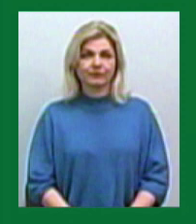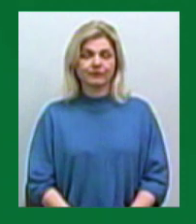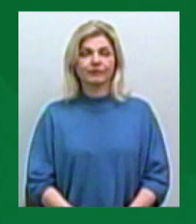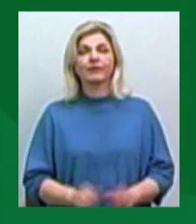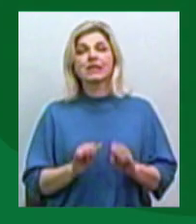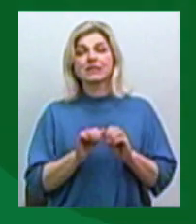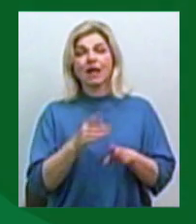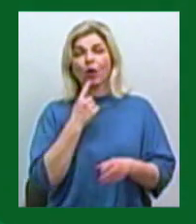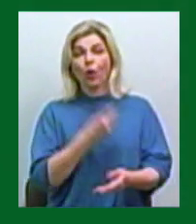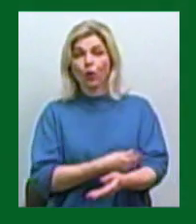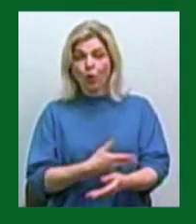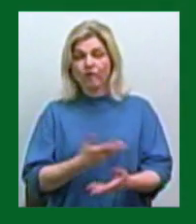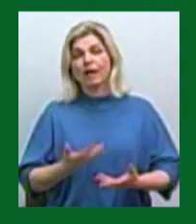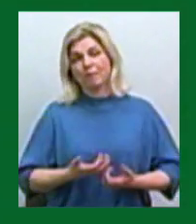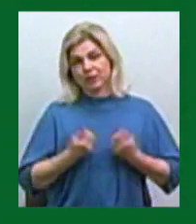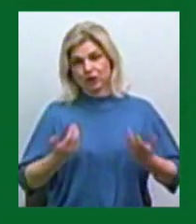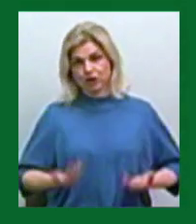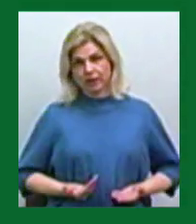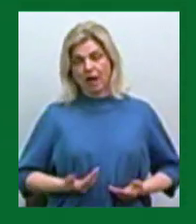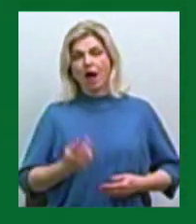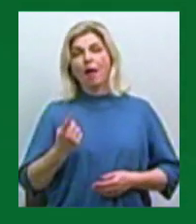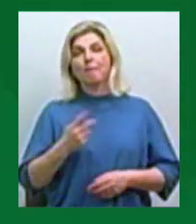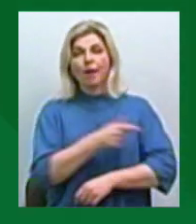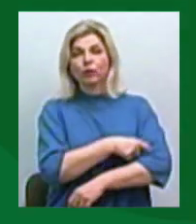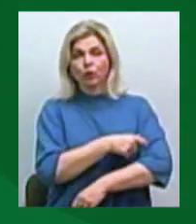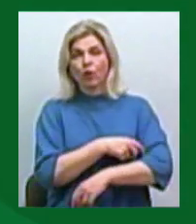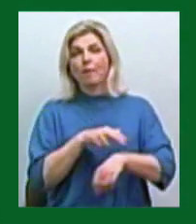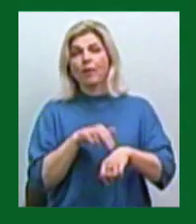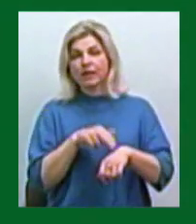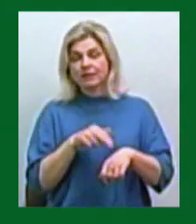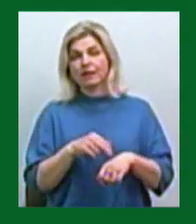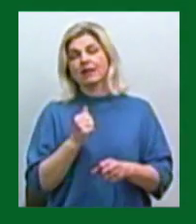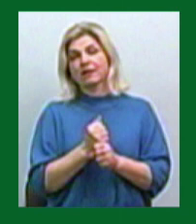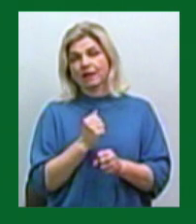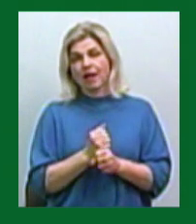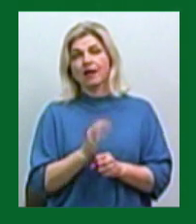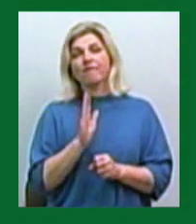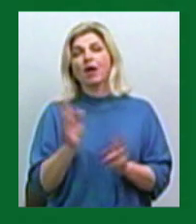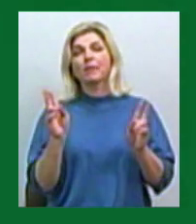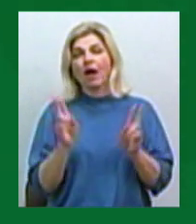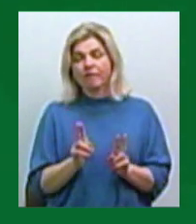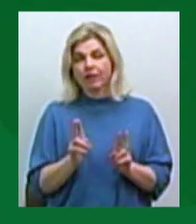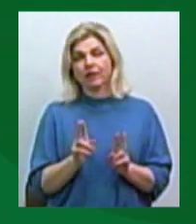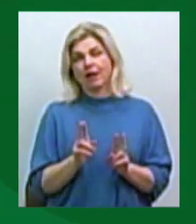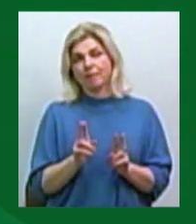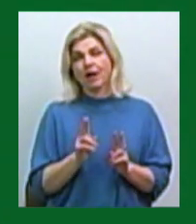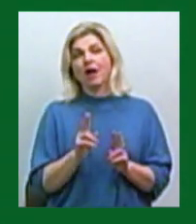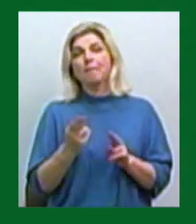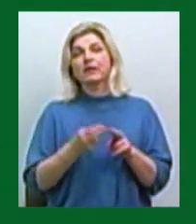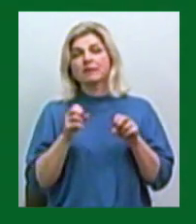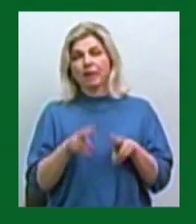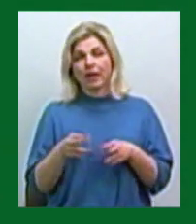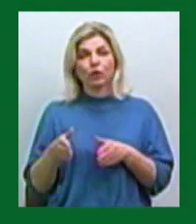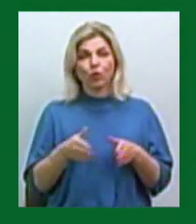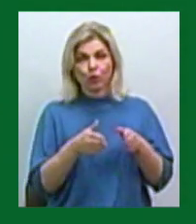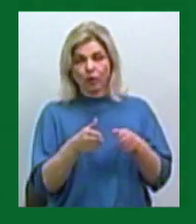«Здай кров, врятуй життя». Патрульні поліцейські долучились до акції в рамках Тижня безпеки дорожнього руху. На Миколаївську